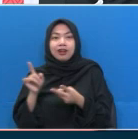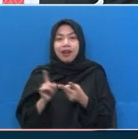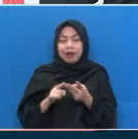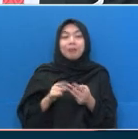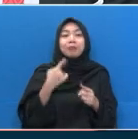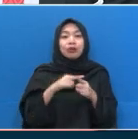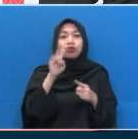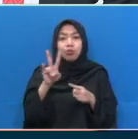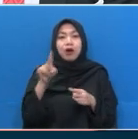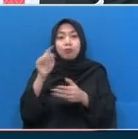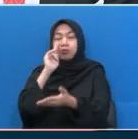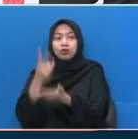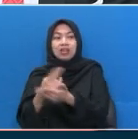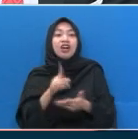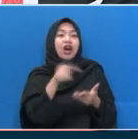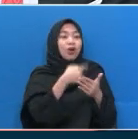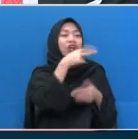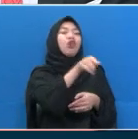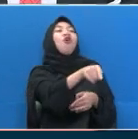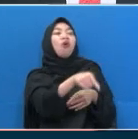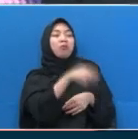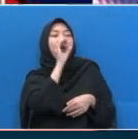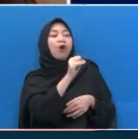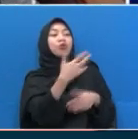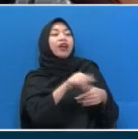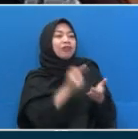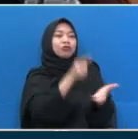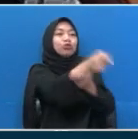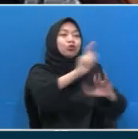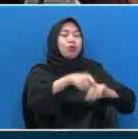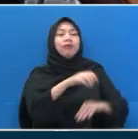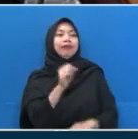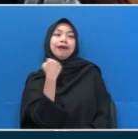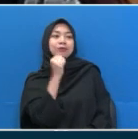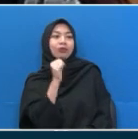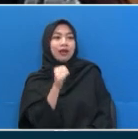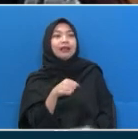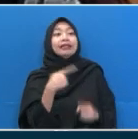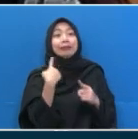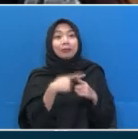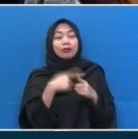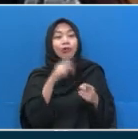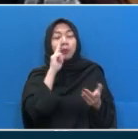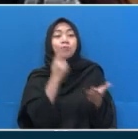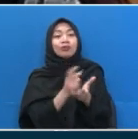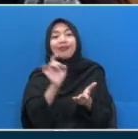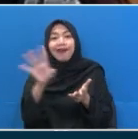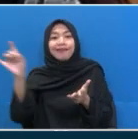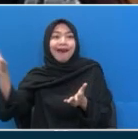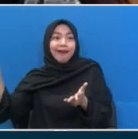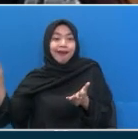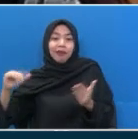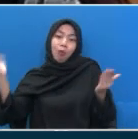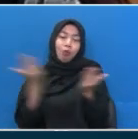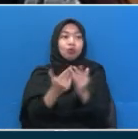Nah kalau hanya berdasarkan skoring saja ya dari poligras itu tidak cukup Tetapi kalau didukung dari persesuaian dengan alat-alat